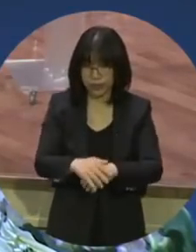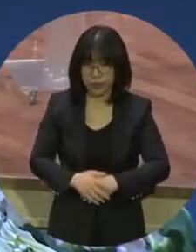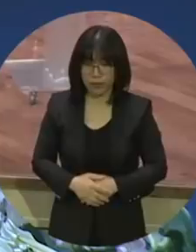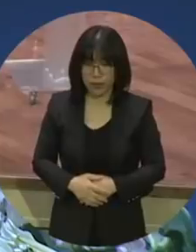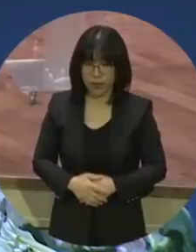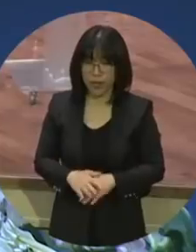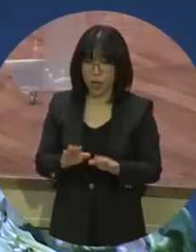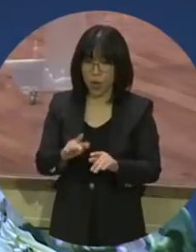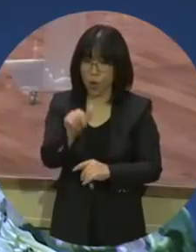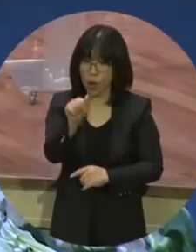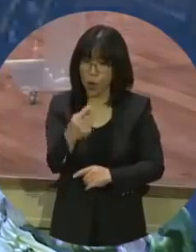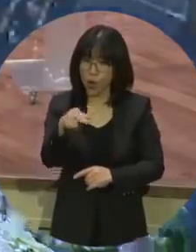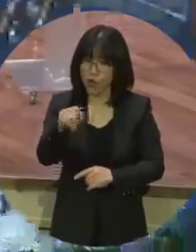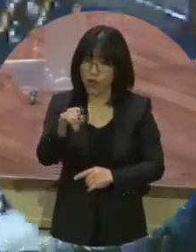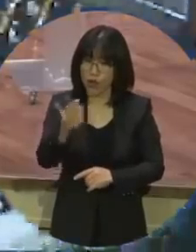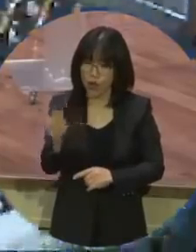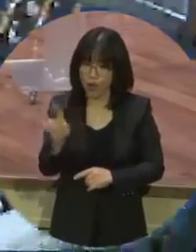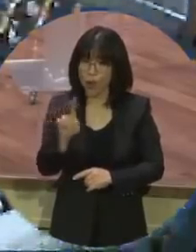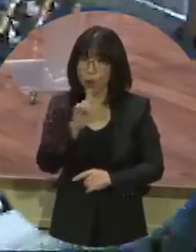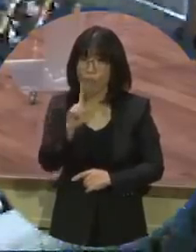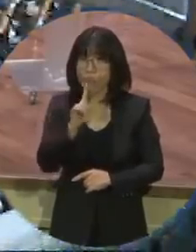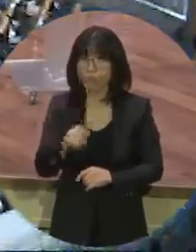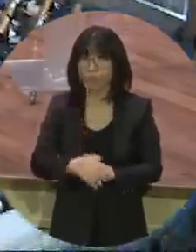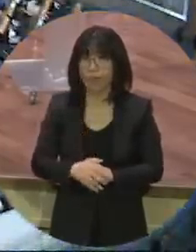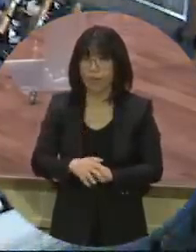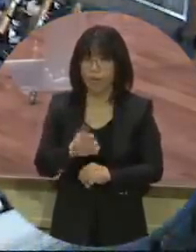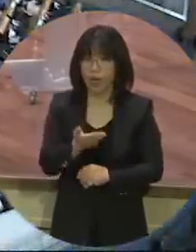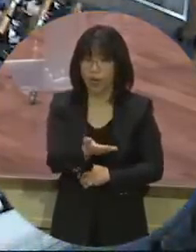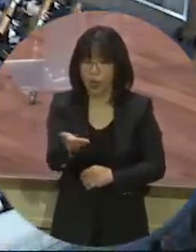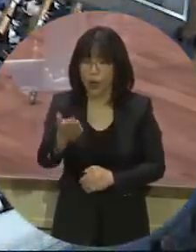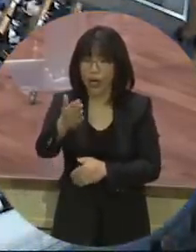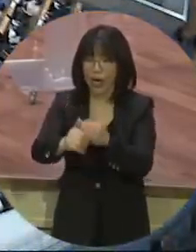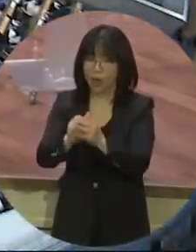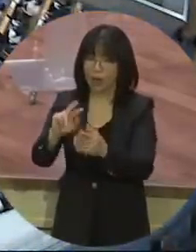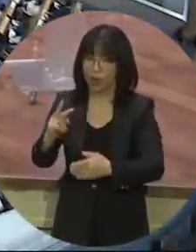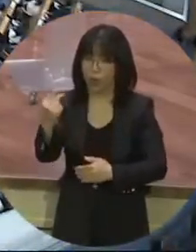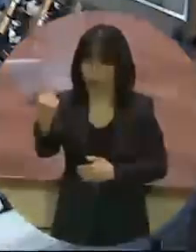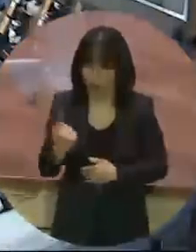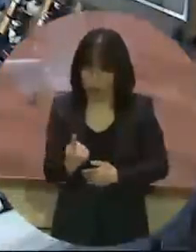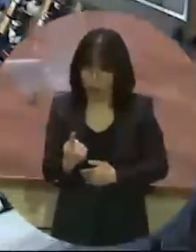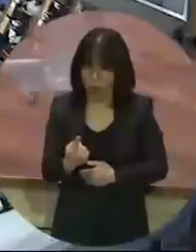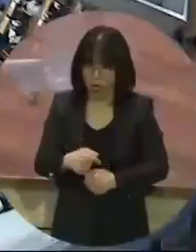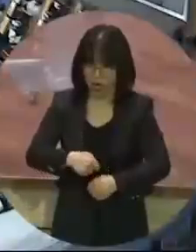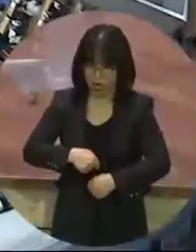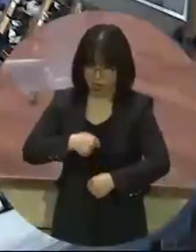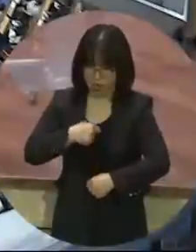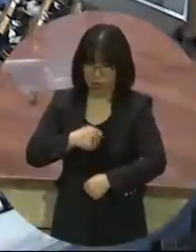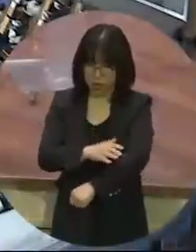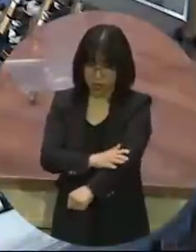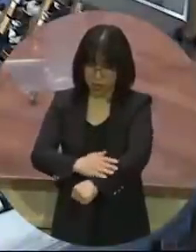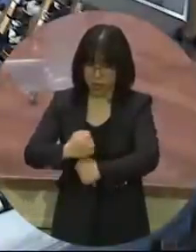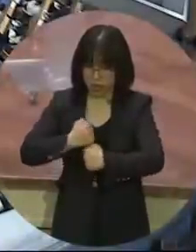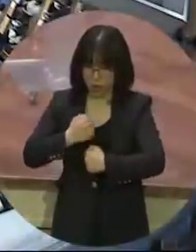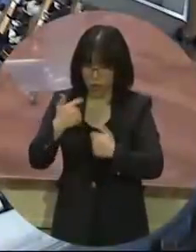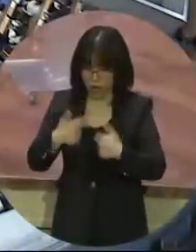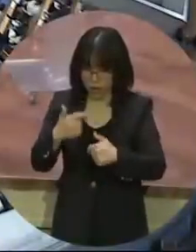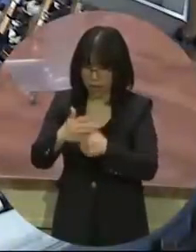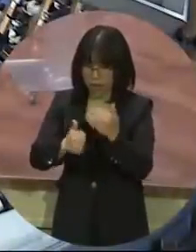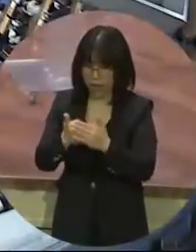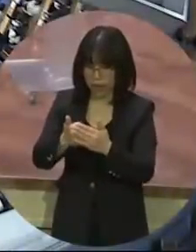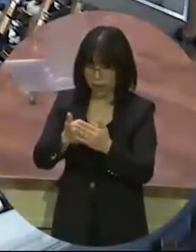6절에 보면 그런즉 너의 하나님께로 돌아와서 인애와 정의를 지키며 항상 너의 하나님을